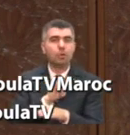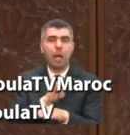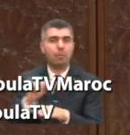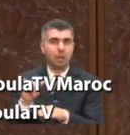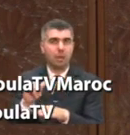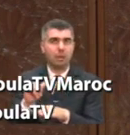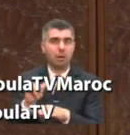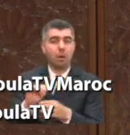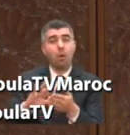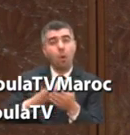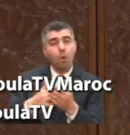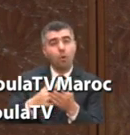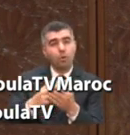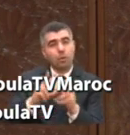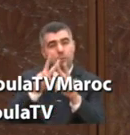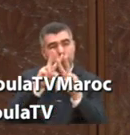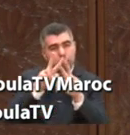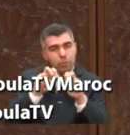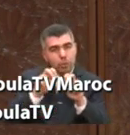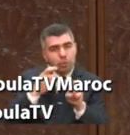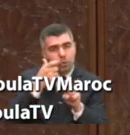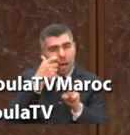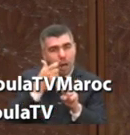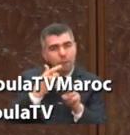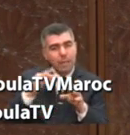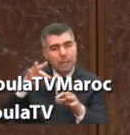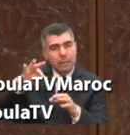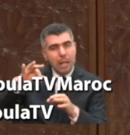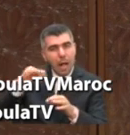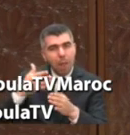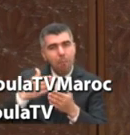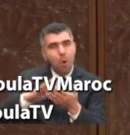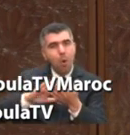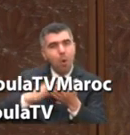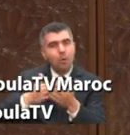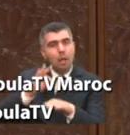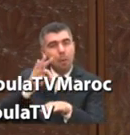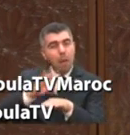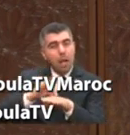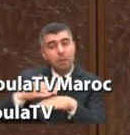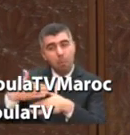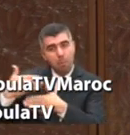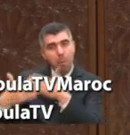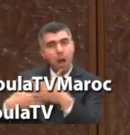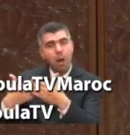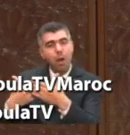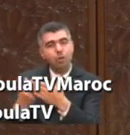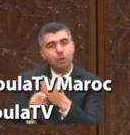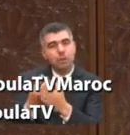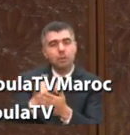اخرى غادي يكون تتبع يعني التربه والتواجد ديال البيوض باش يمكن محاربه ديالو